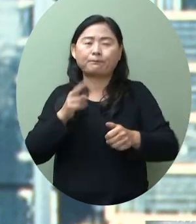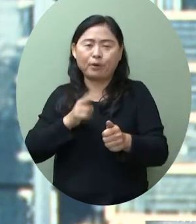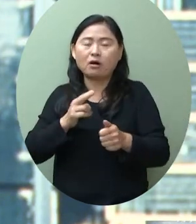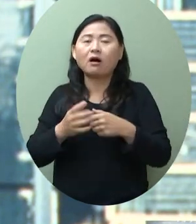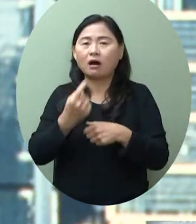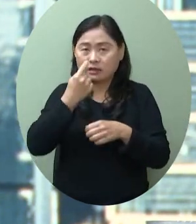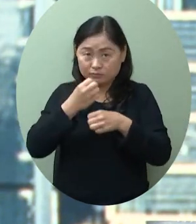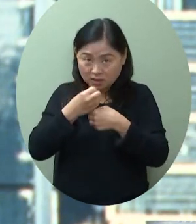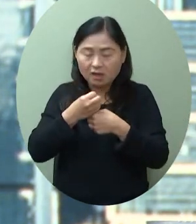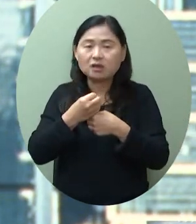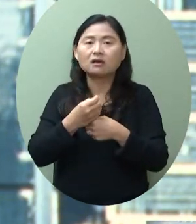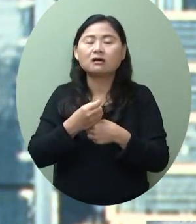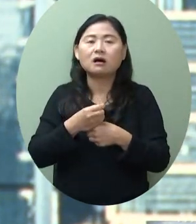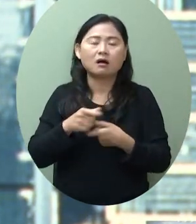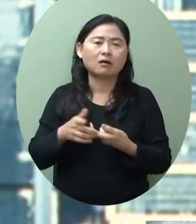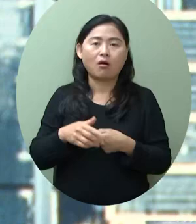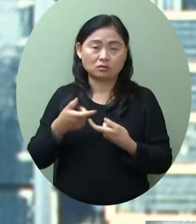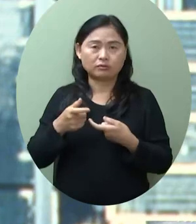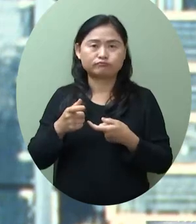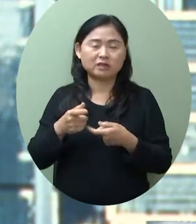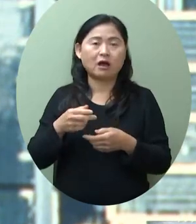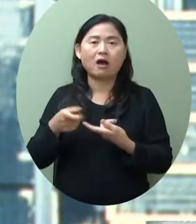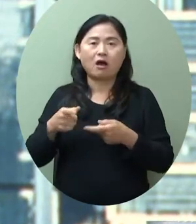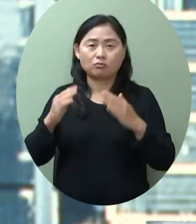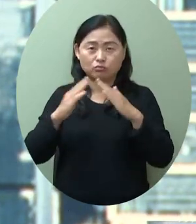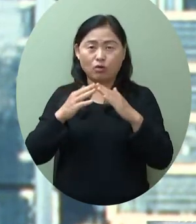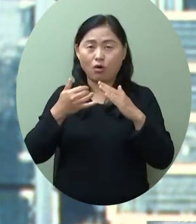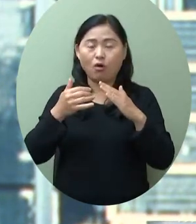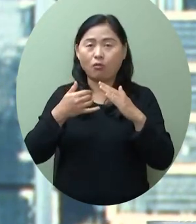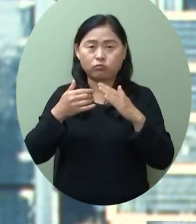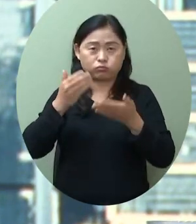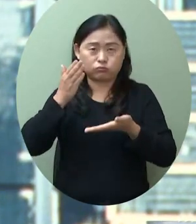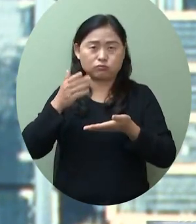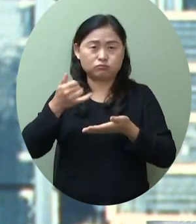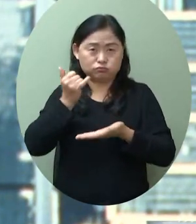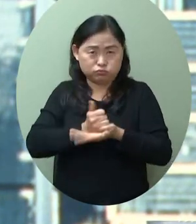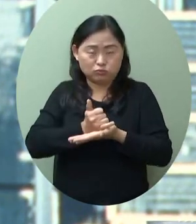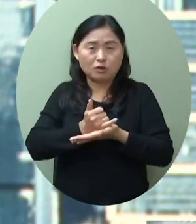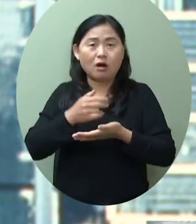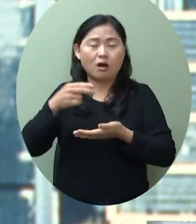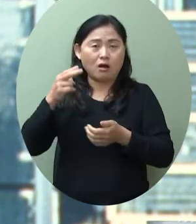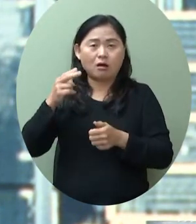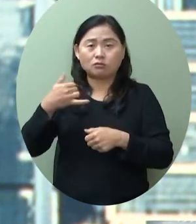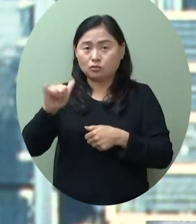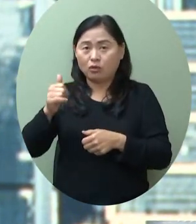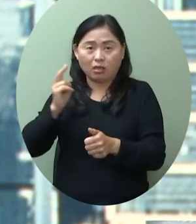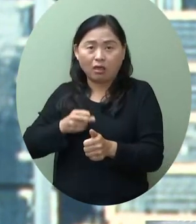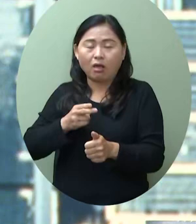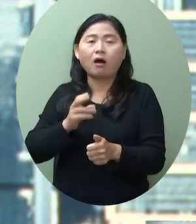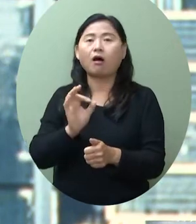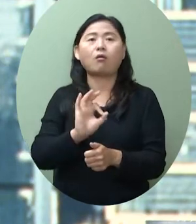區域嘅檢測咧，我哋冇禁足嘅，我哋從來都冇禁止香港市民出外。2年我哋都可以即